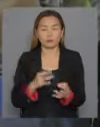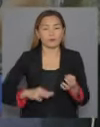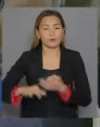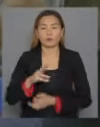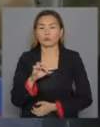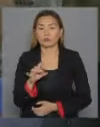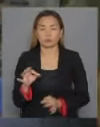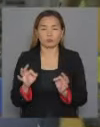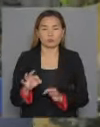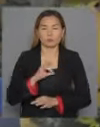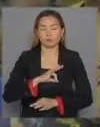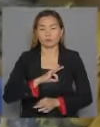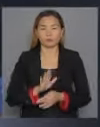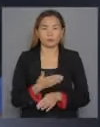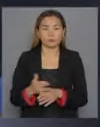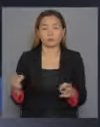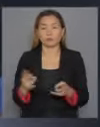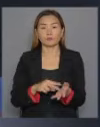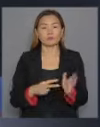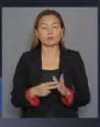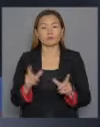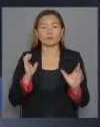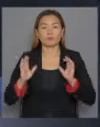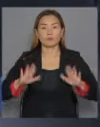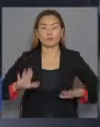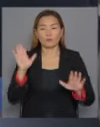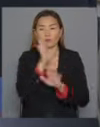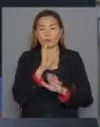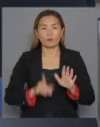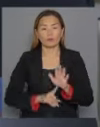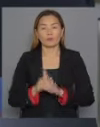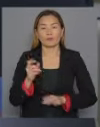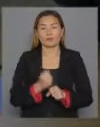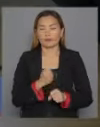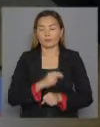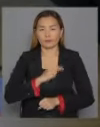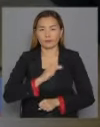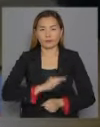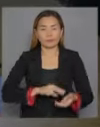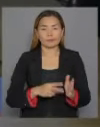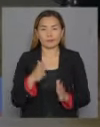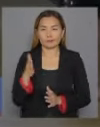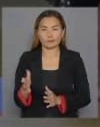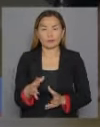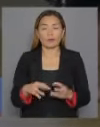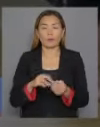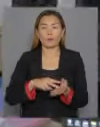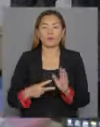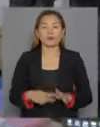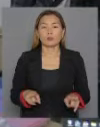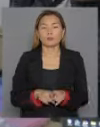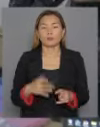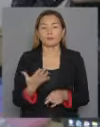қалдықтарды тиімді тұтынудың көзін іздеу. Жоба оқу орындарында экологиялық бастамаларды іске асыруға бағытталған. Пилоттық жоба болса да